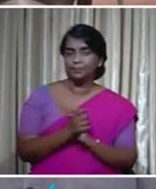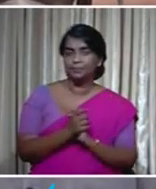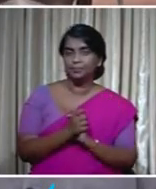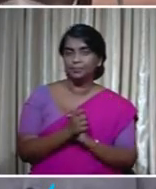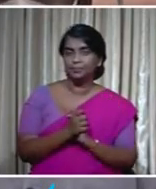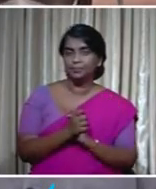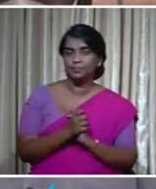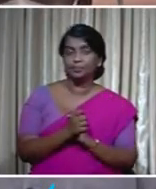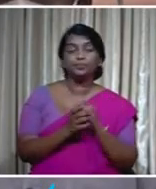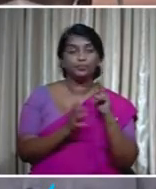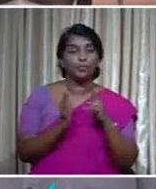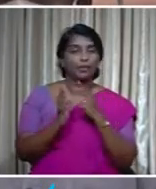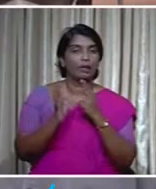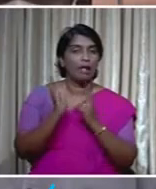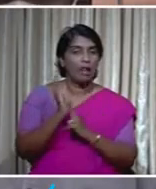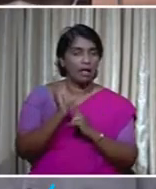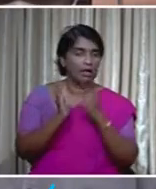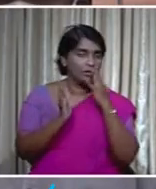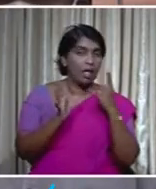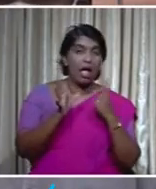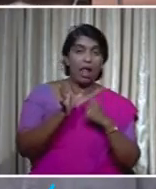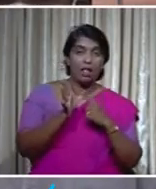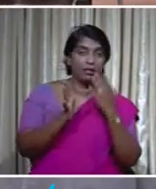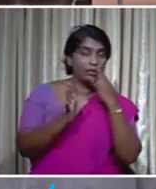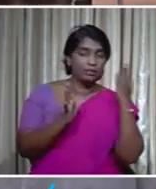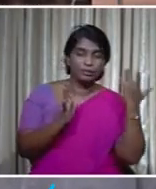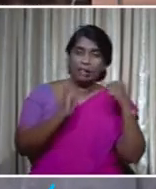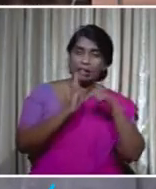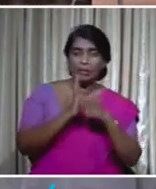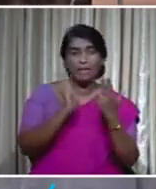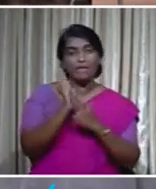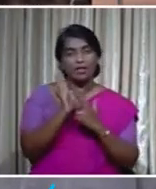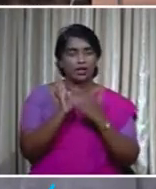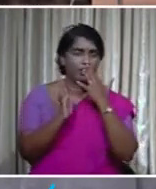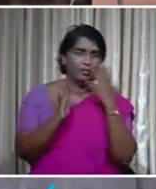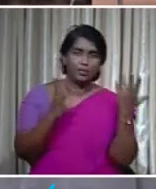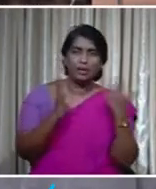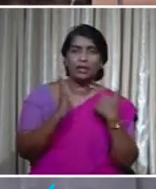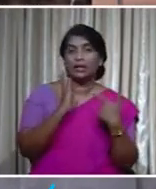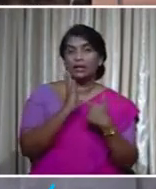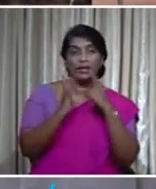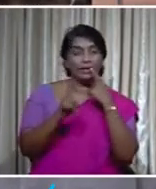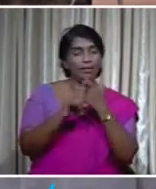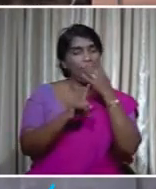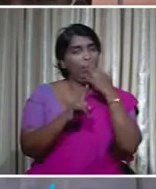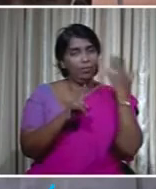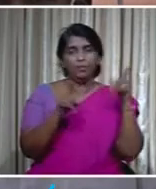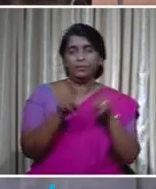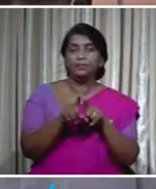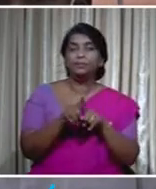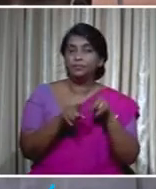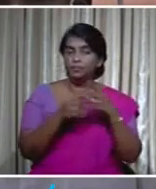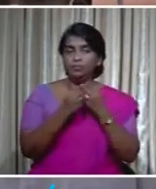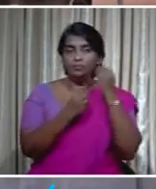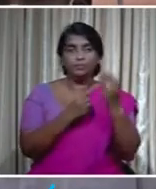நாலந்தா காலேஜ், ஆனந்தா காலேஜ், விசாகா காலேஜ், ராயல் காலேஜ், ரினிட்டி காலேஜ், இதற்கெல்லாம் அரசாங்கம் ஒதுக்குகின்ற காசு